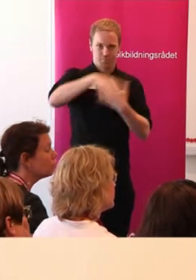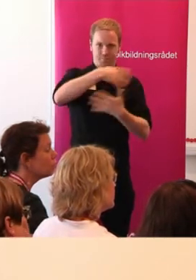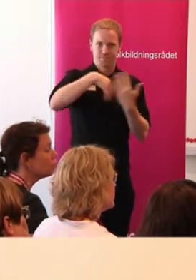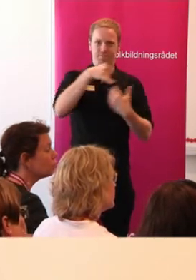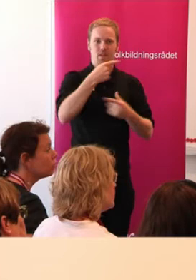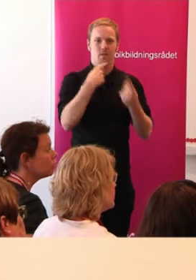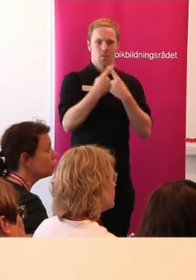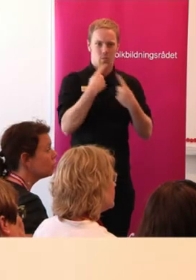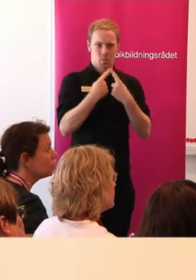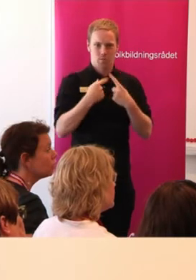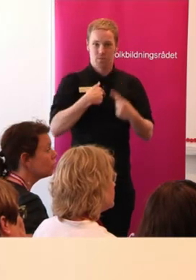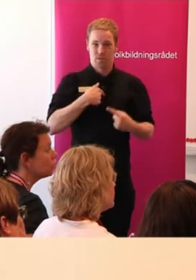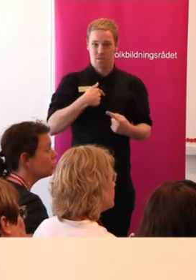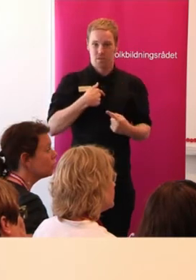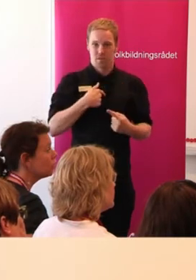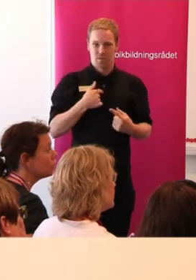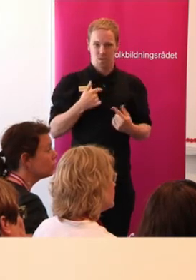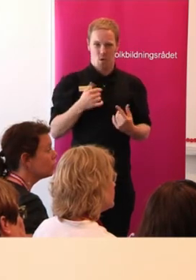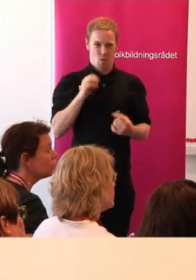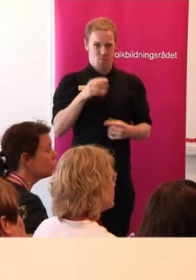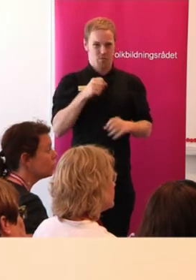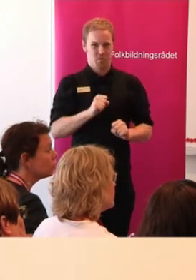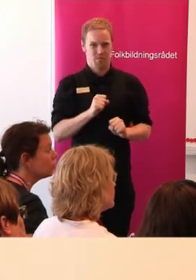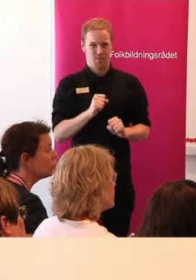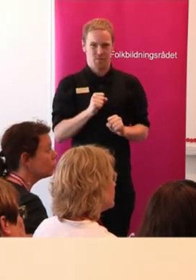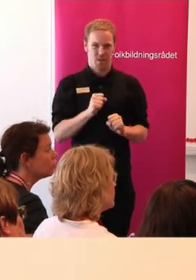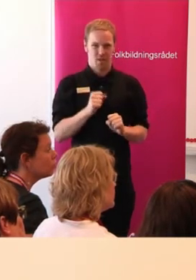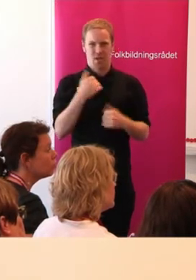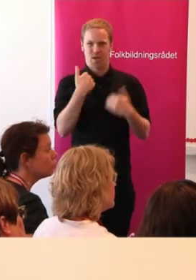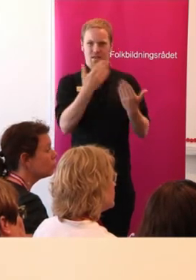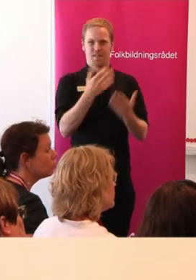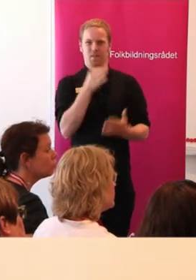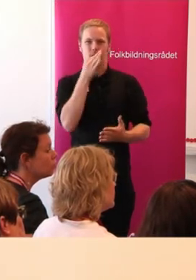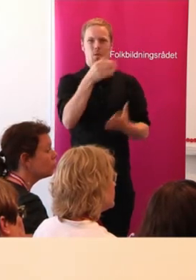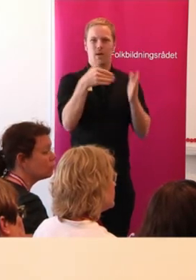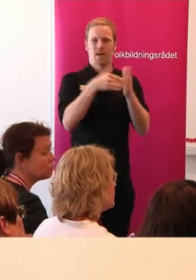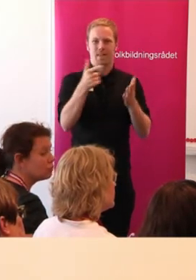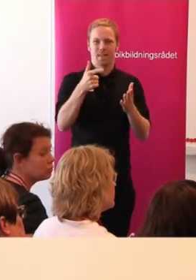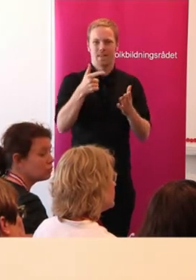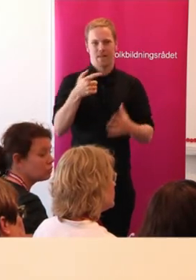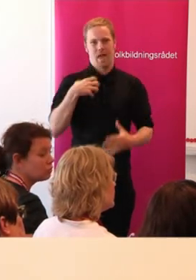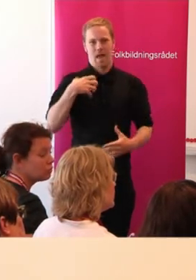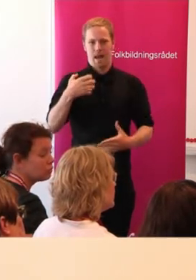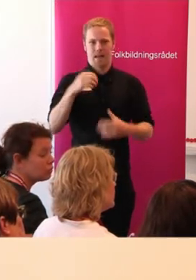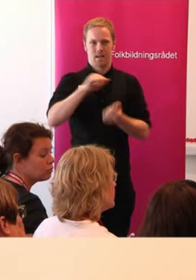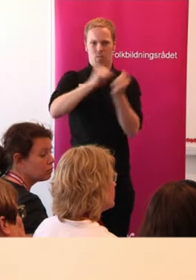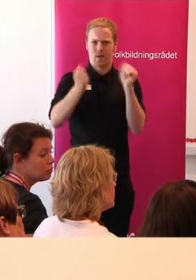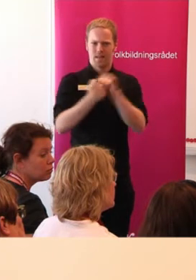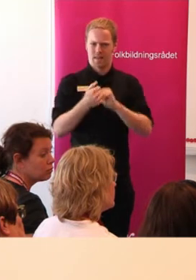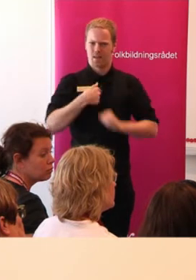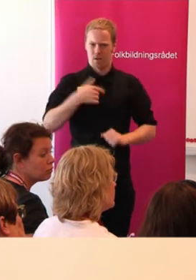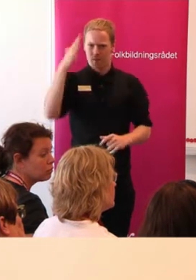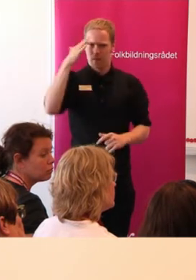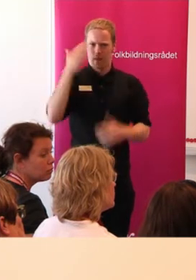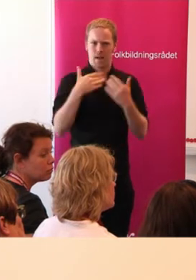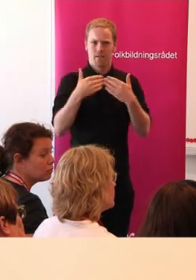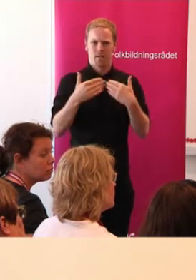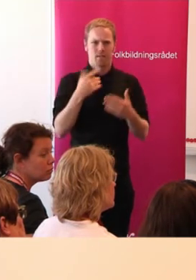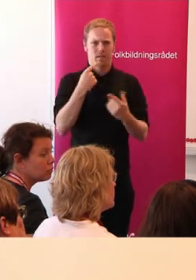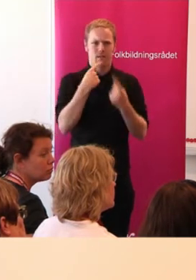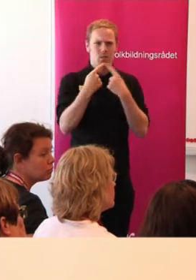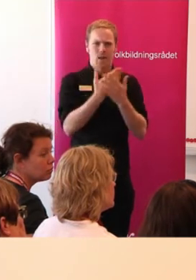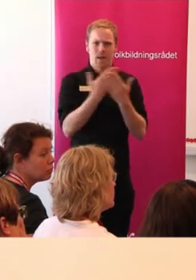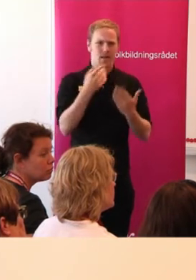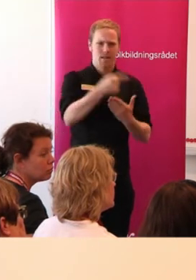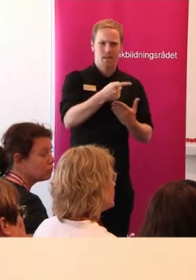fick frågan, har vi något medskick till de rikspolitiker som sen ska diskutera? Så är det där, varför pratar man så lite om det här lärandet och det här med att